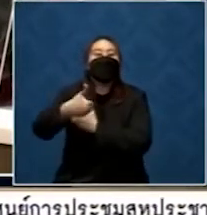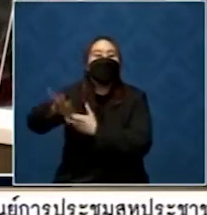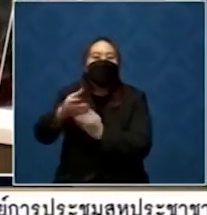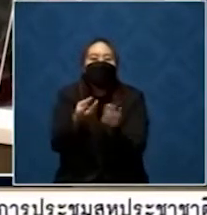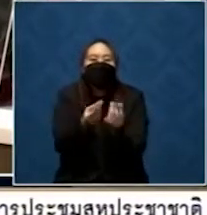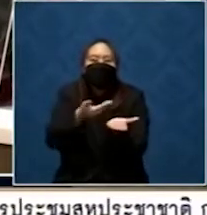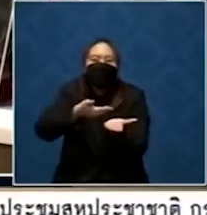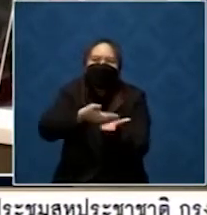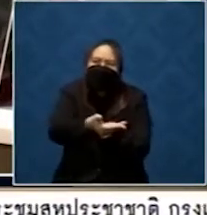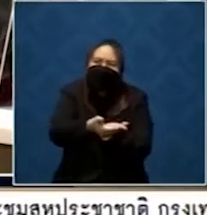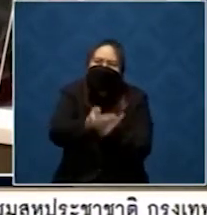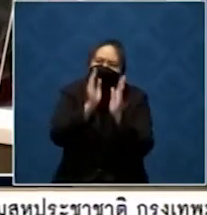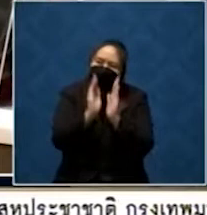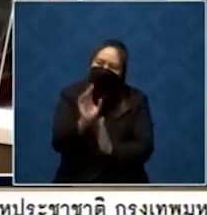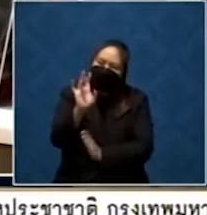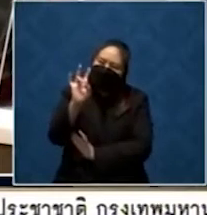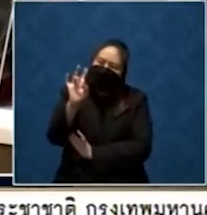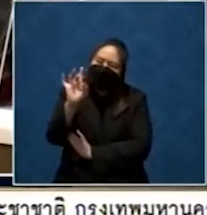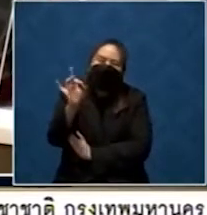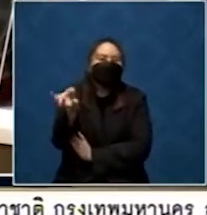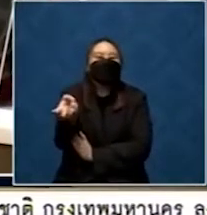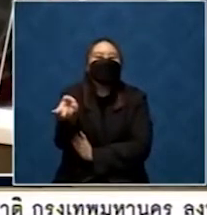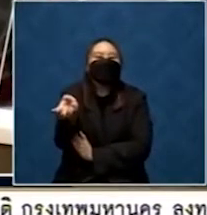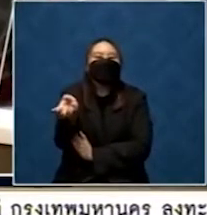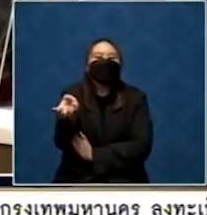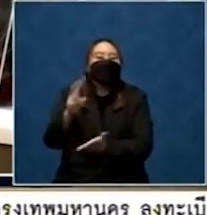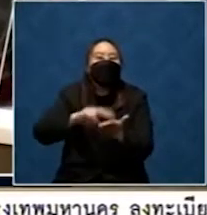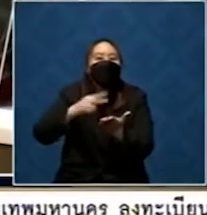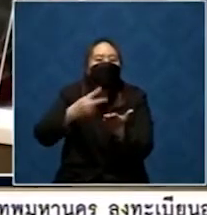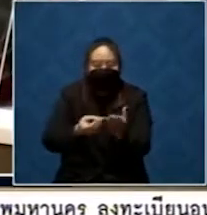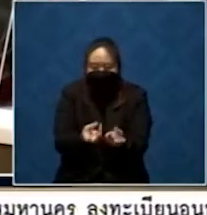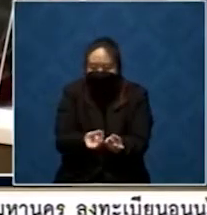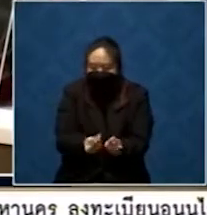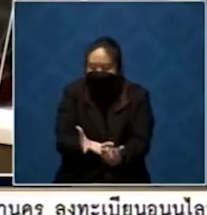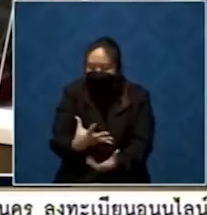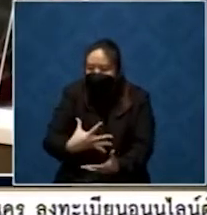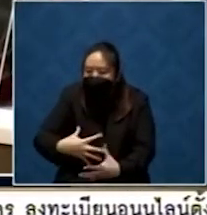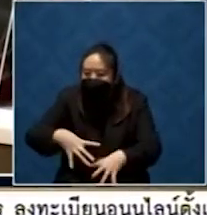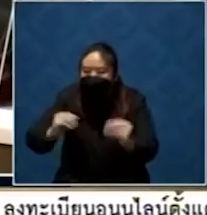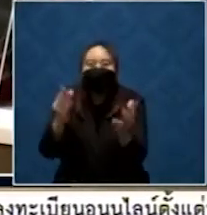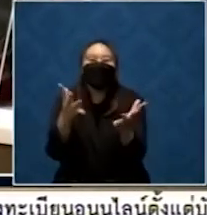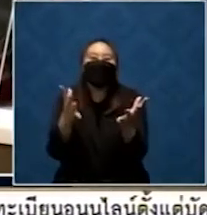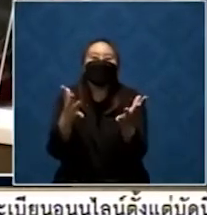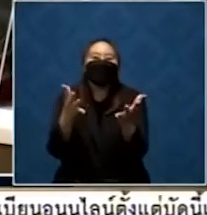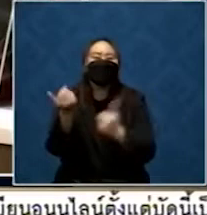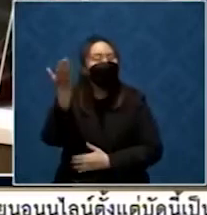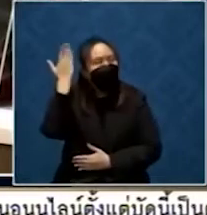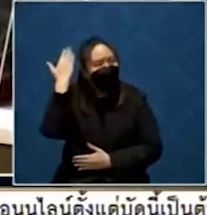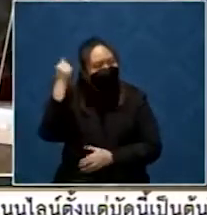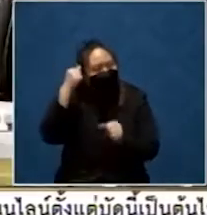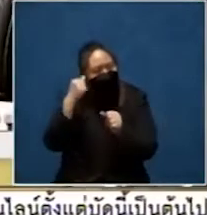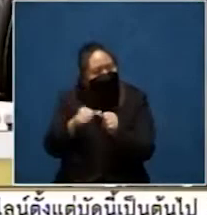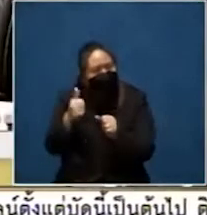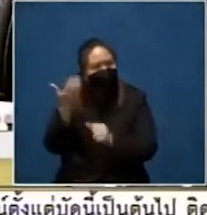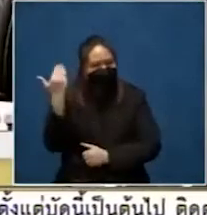าณ 7-8 รายก็ถือว่าเราไม่ได้เกิดการสูญเสียที่ดินซึ่งขณะนั้นถ้าจำความได้ก็คือ